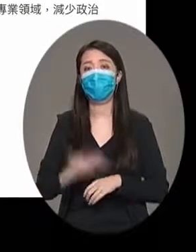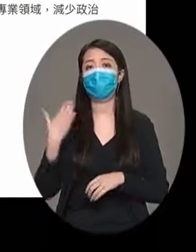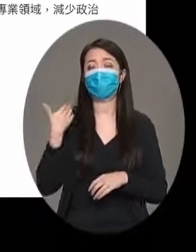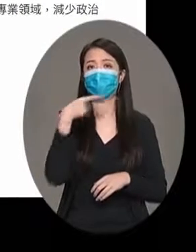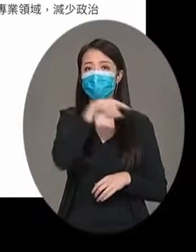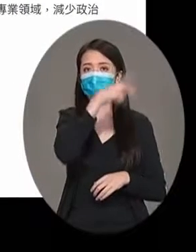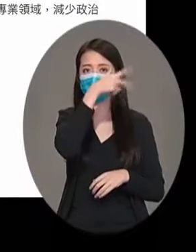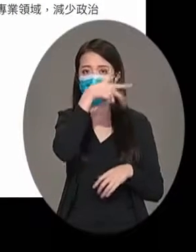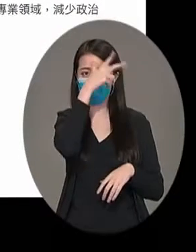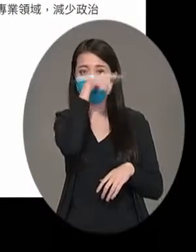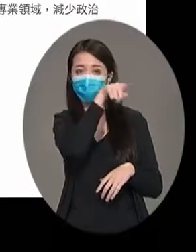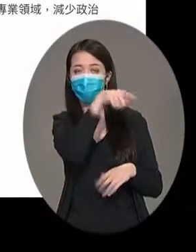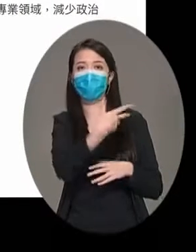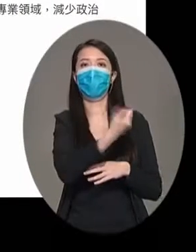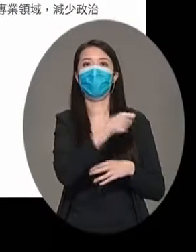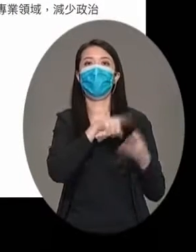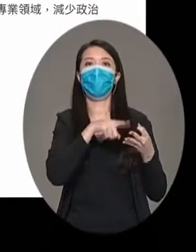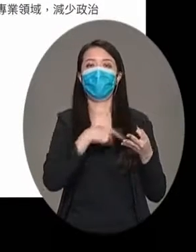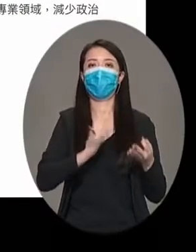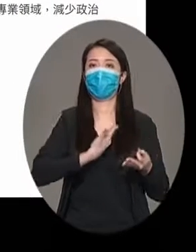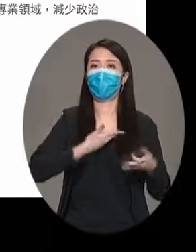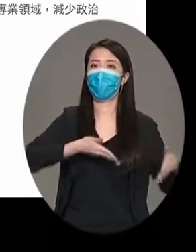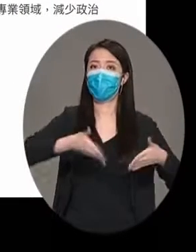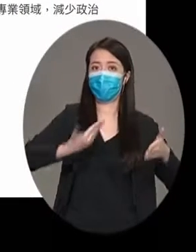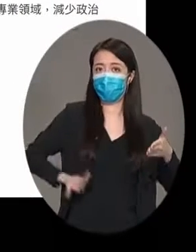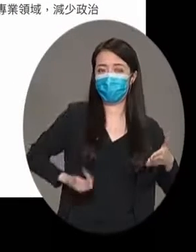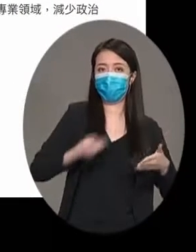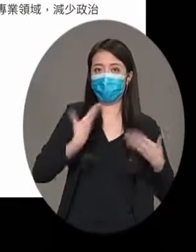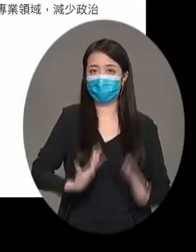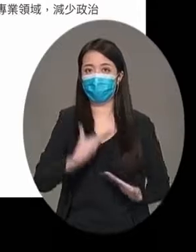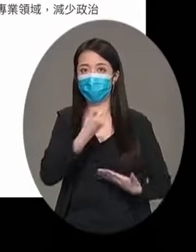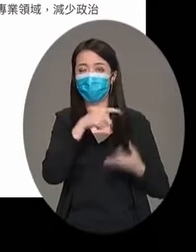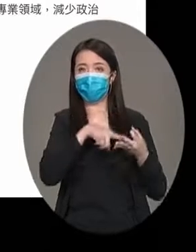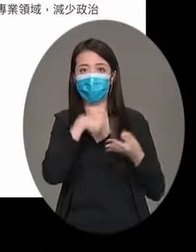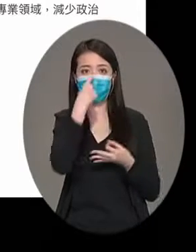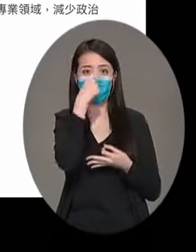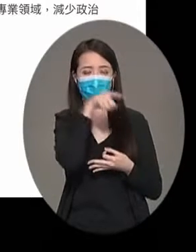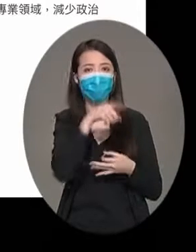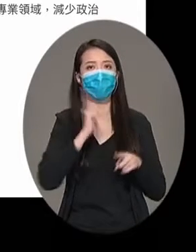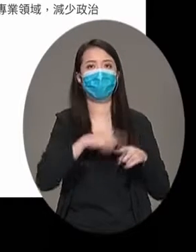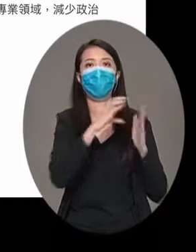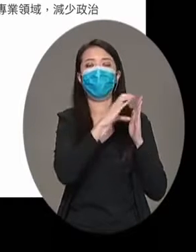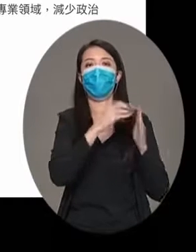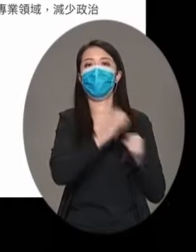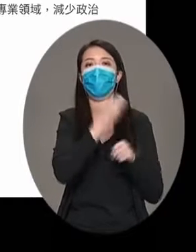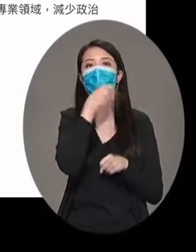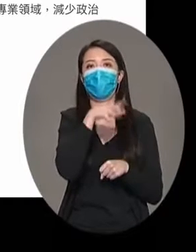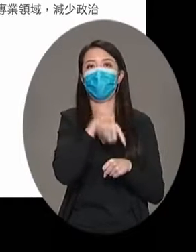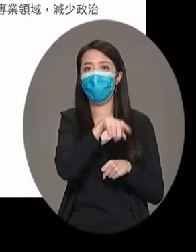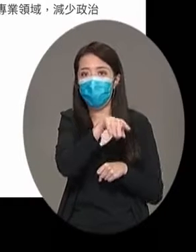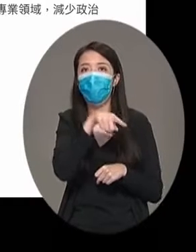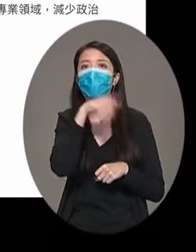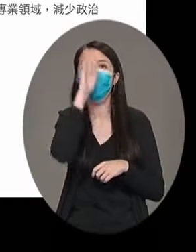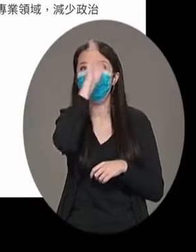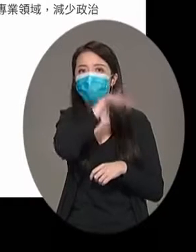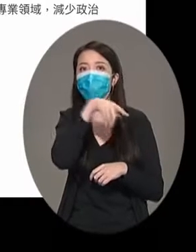前任局長劉江華和現任局長徐英偉都是出身民建聯。民政事務局管轄食環署之後，職權